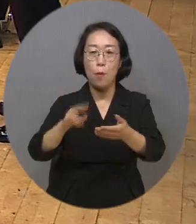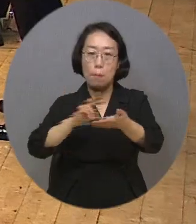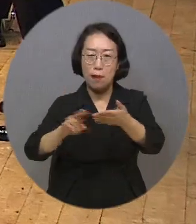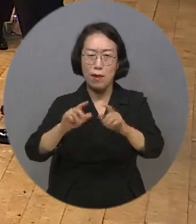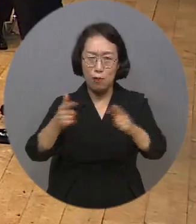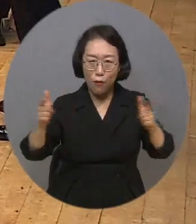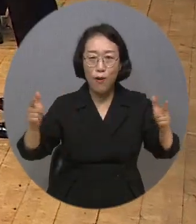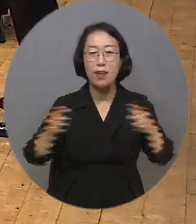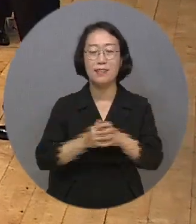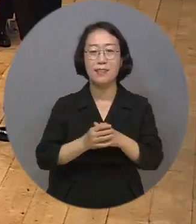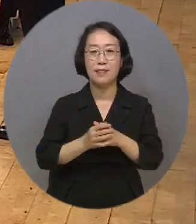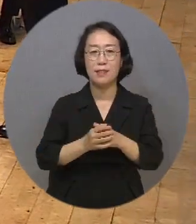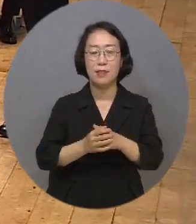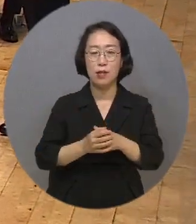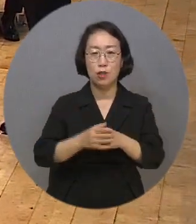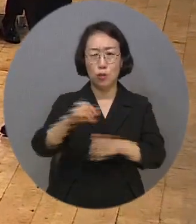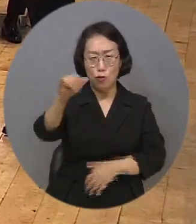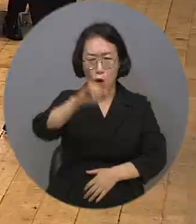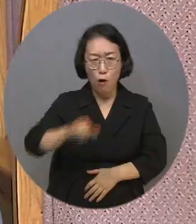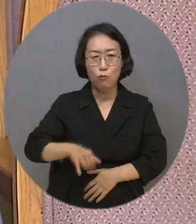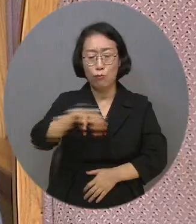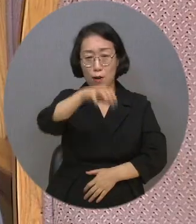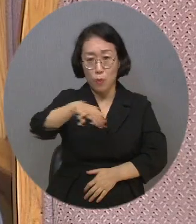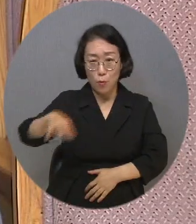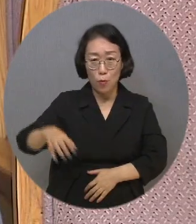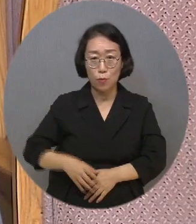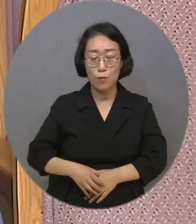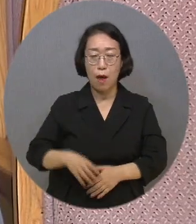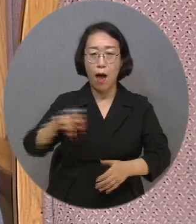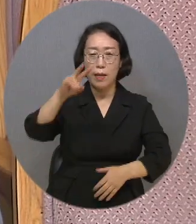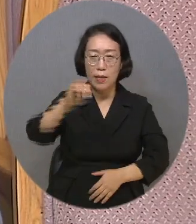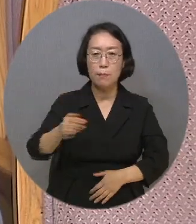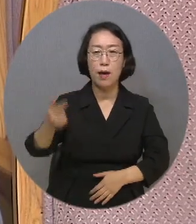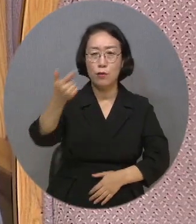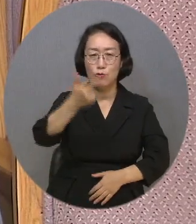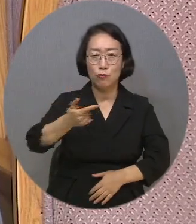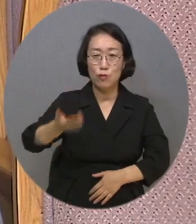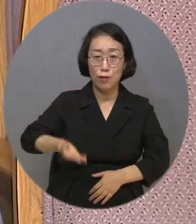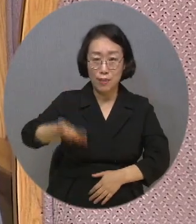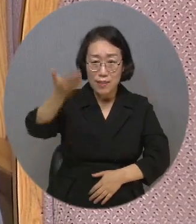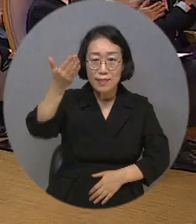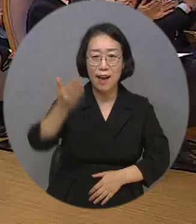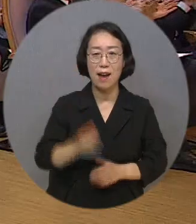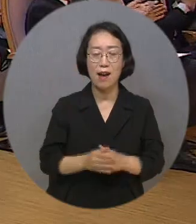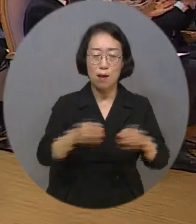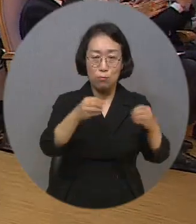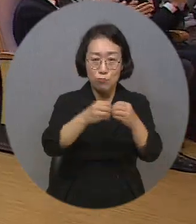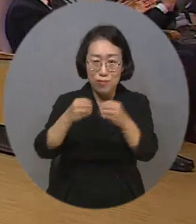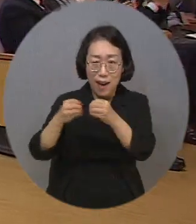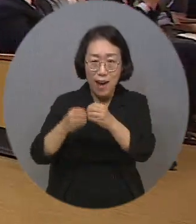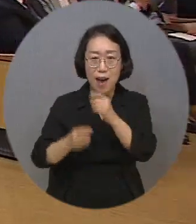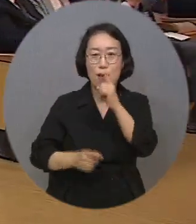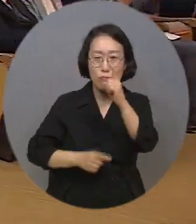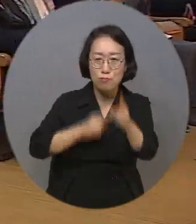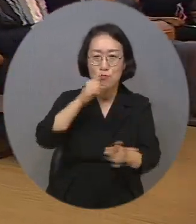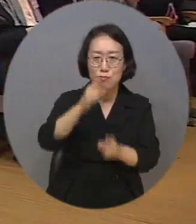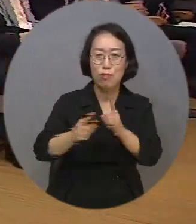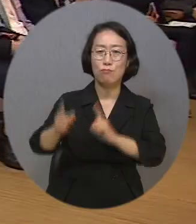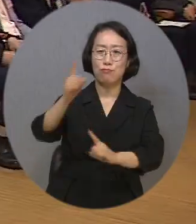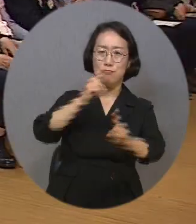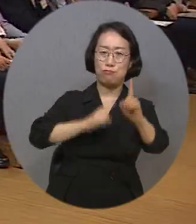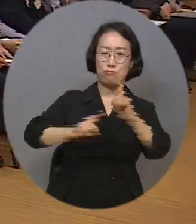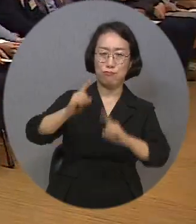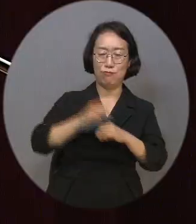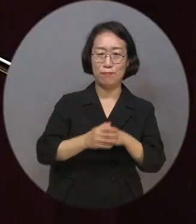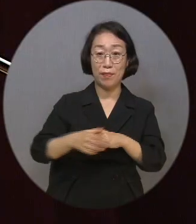전국에 1,392개 학교가 참여하고 총 26,353편의 작품이 응모됐습니다. 시